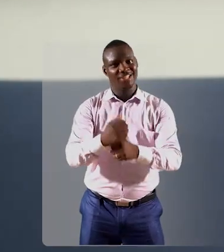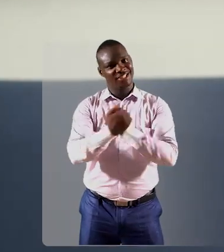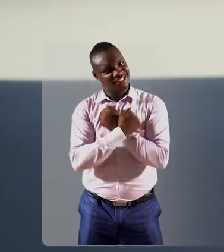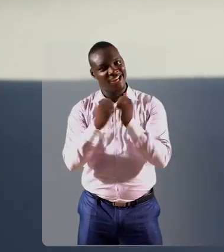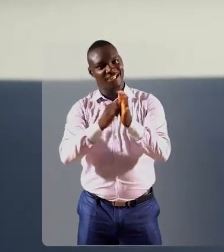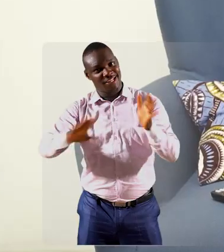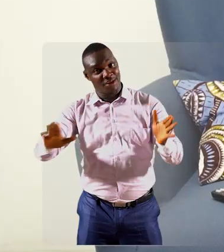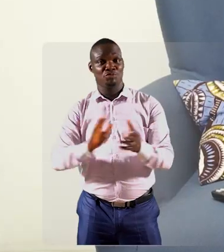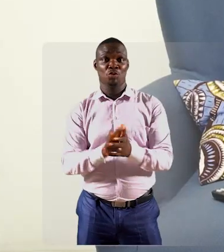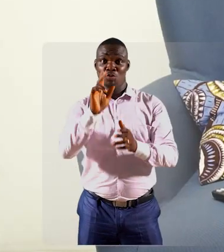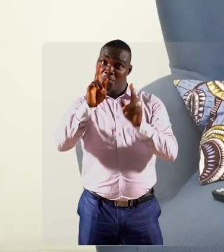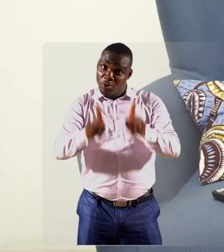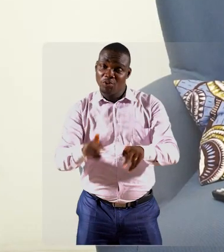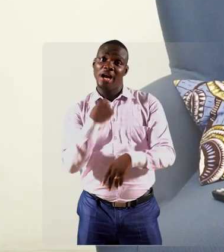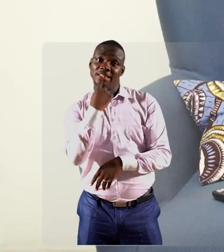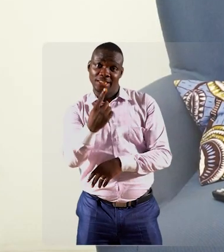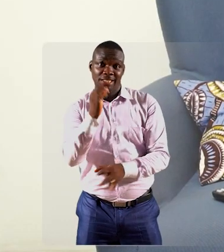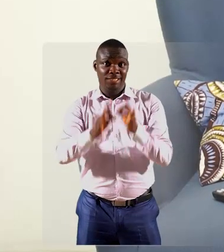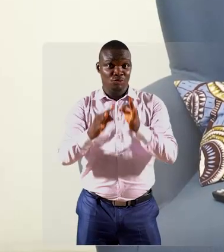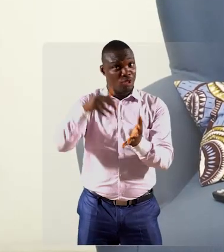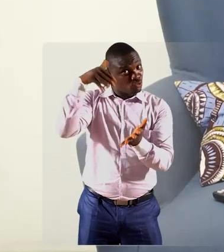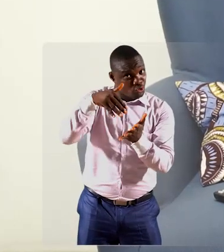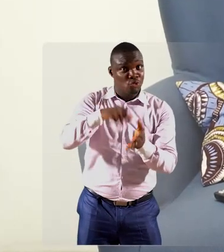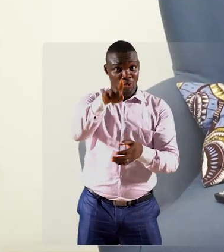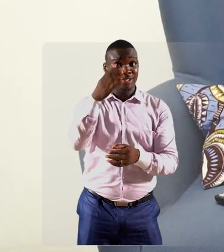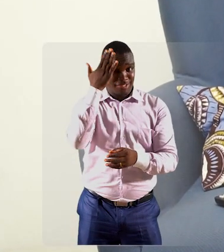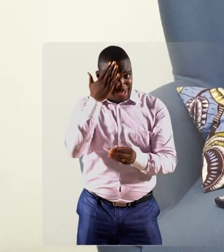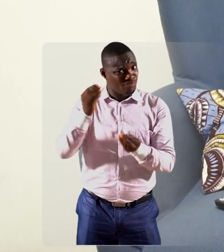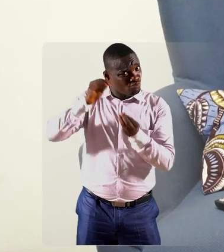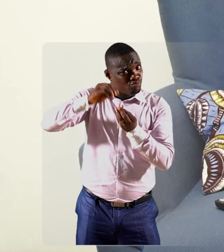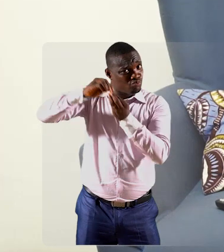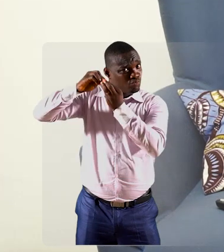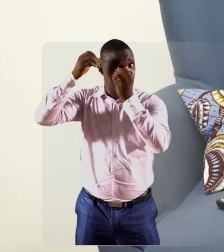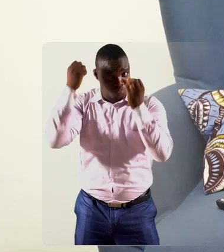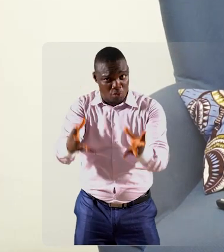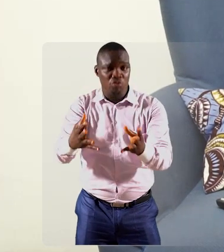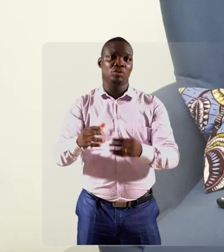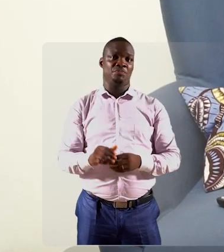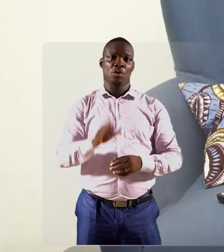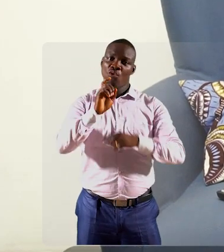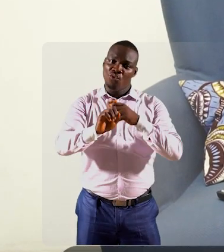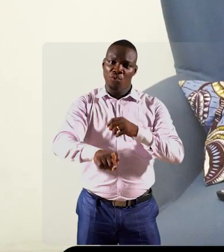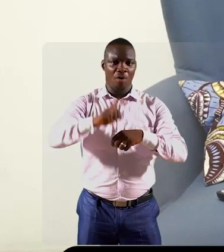Quelqu'un disait, étudie non pour savoir plus, mais pour savoir mieux. Alors tous, rendez-vous sur le site